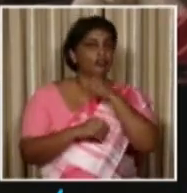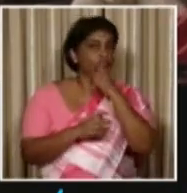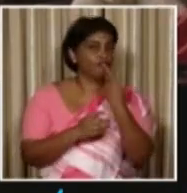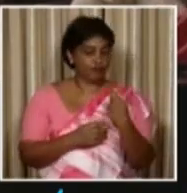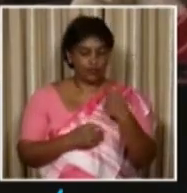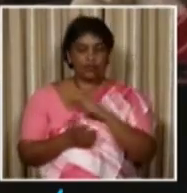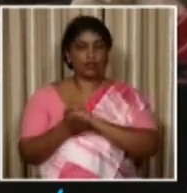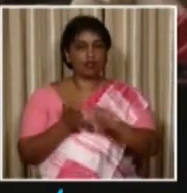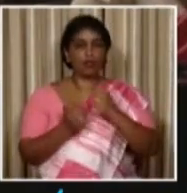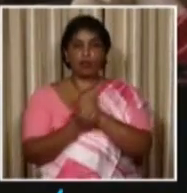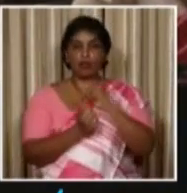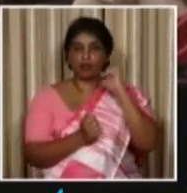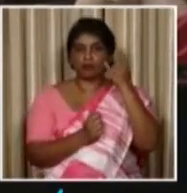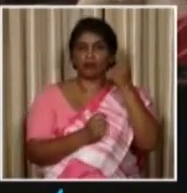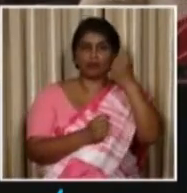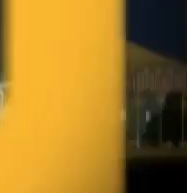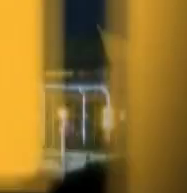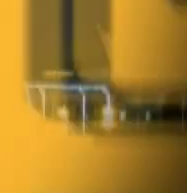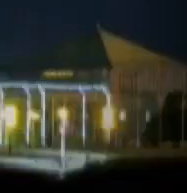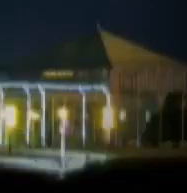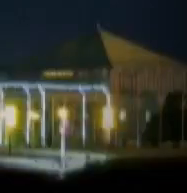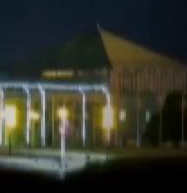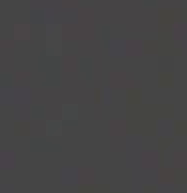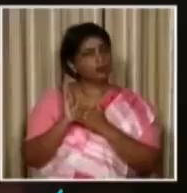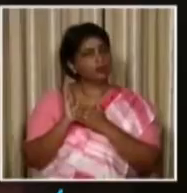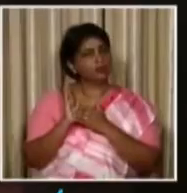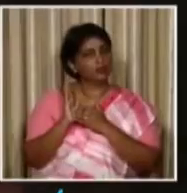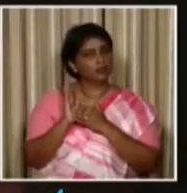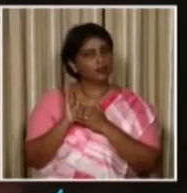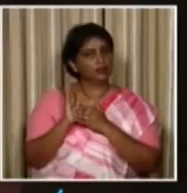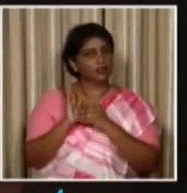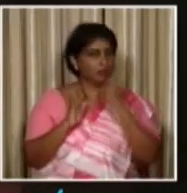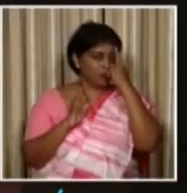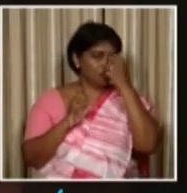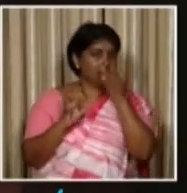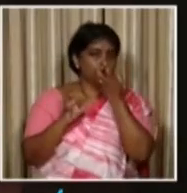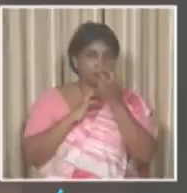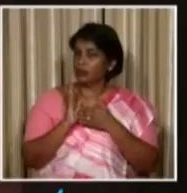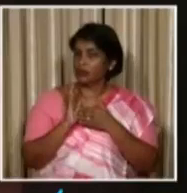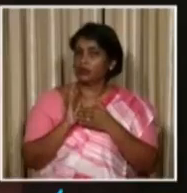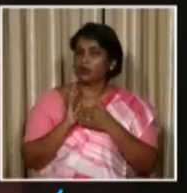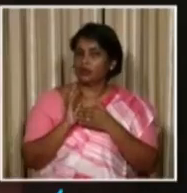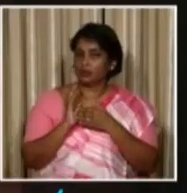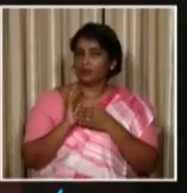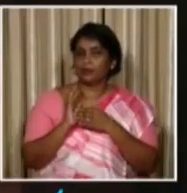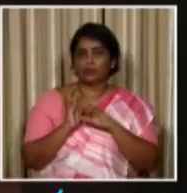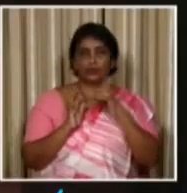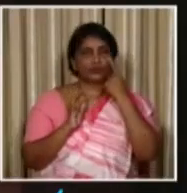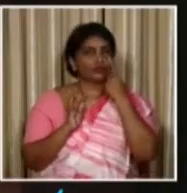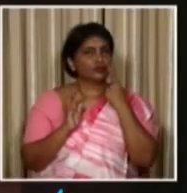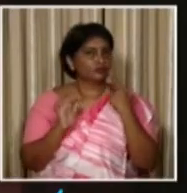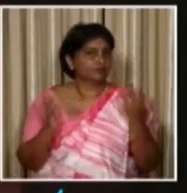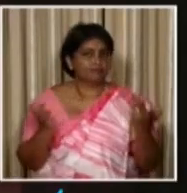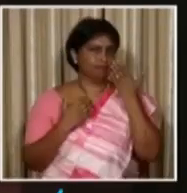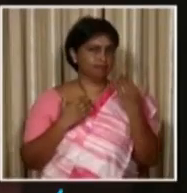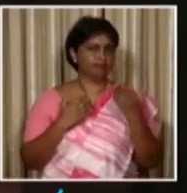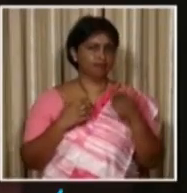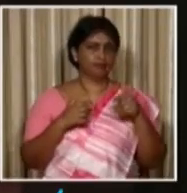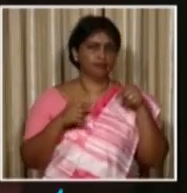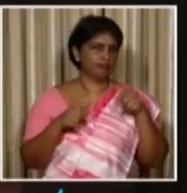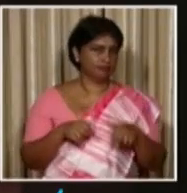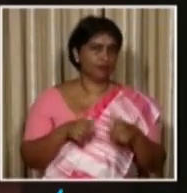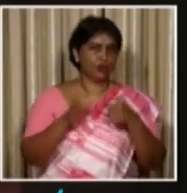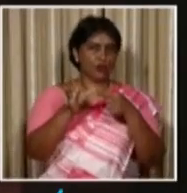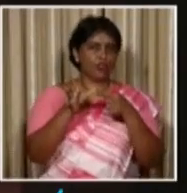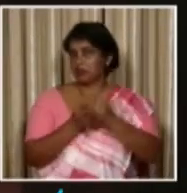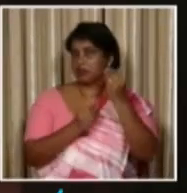poti wari kuke titam succan di manawati ini Pasku prahare pili bandara, bohong kanaga atau bim atau pain widya itu ada tak teh